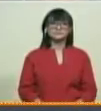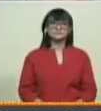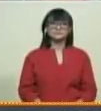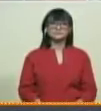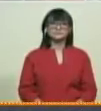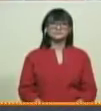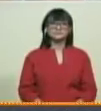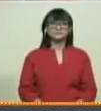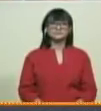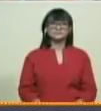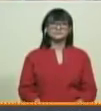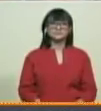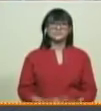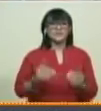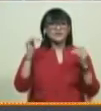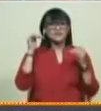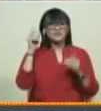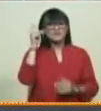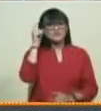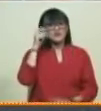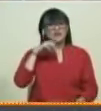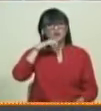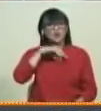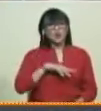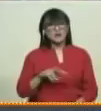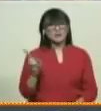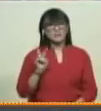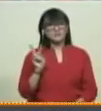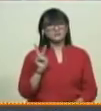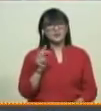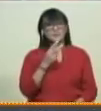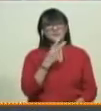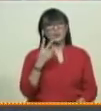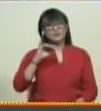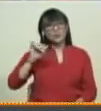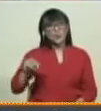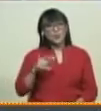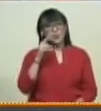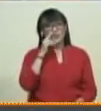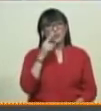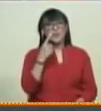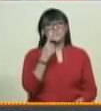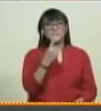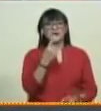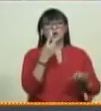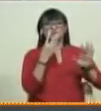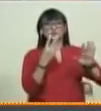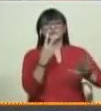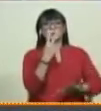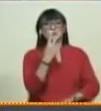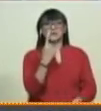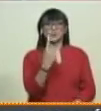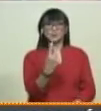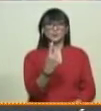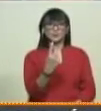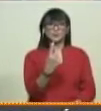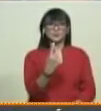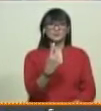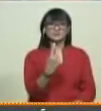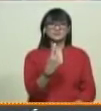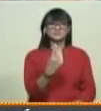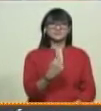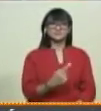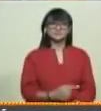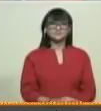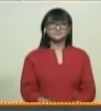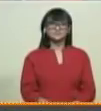diliyorum. Esa es una fecha histórica en Venezuela. 24 de junio de 1821.